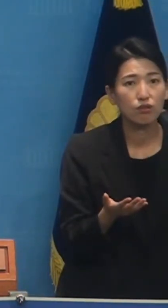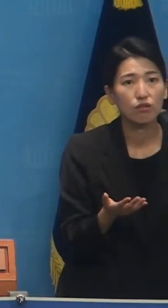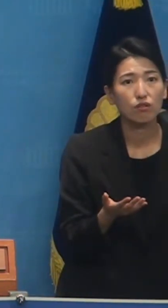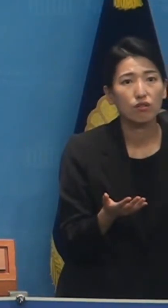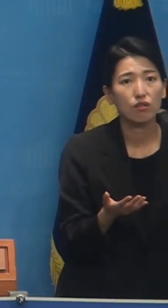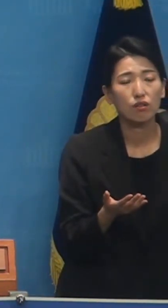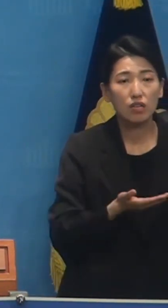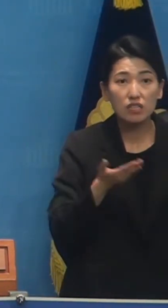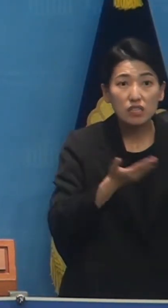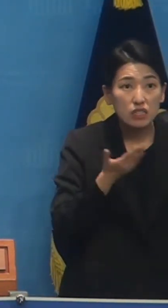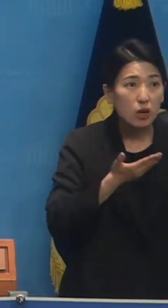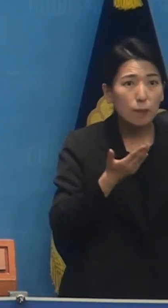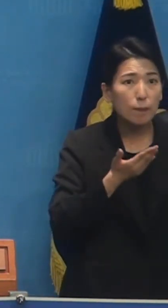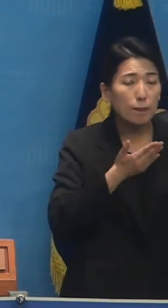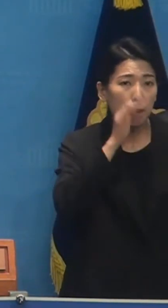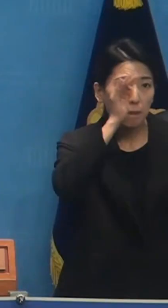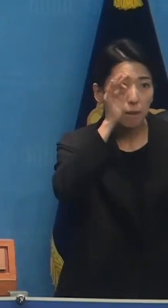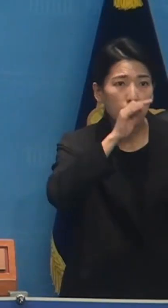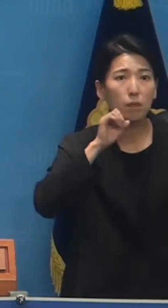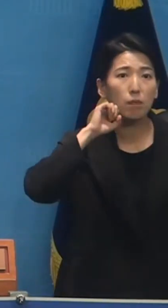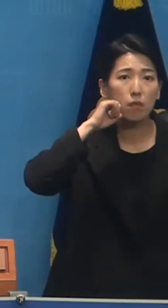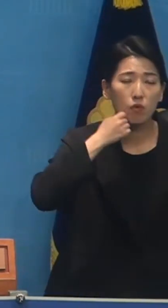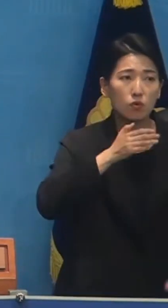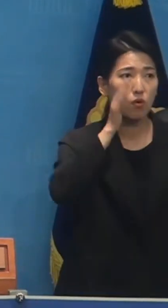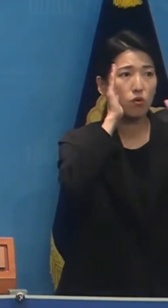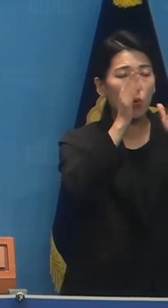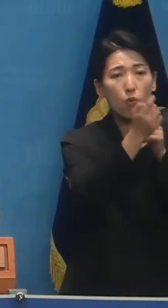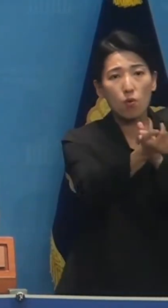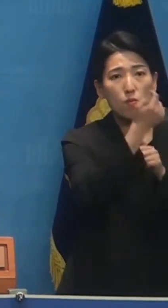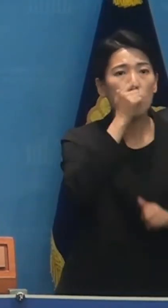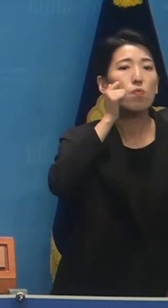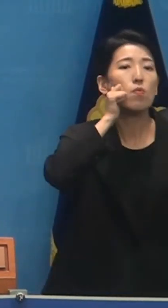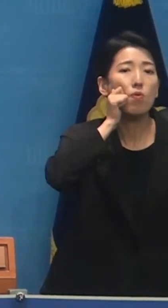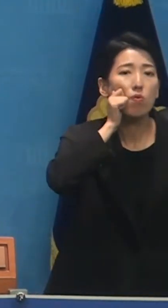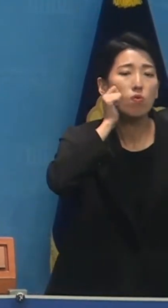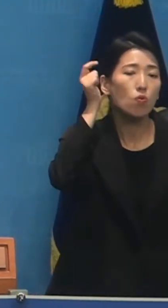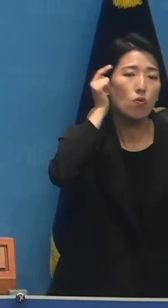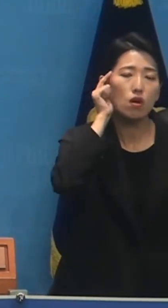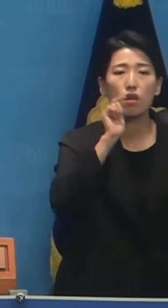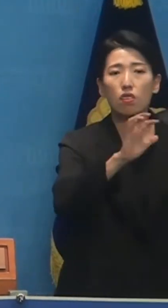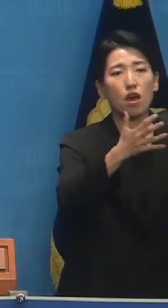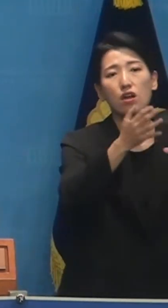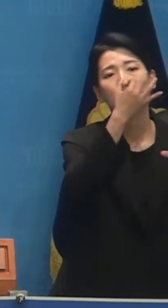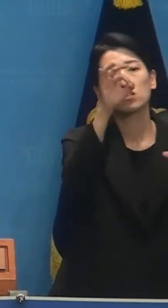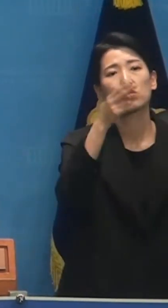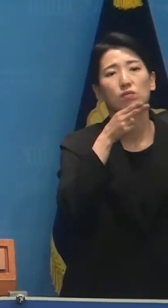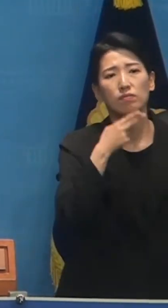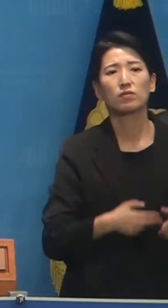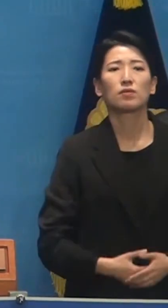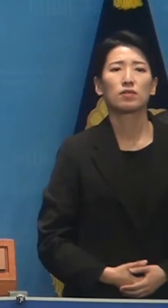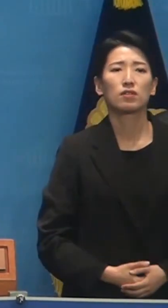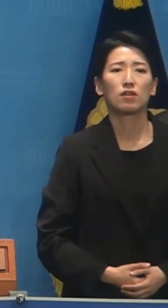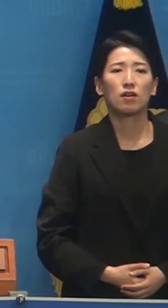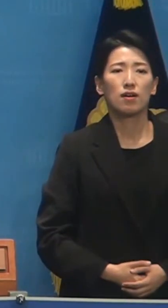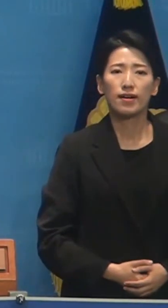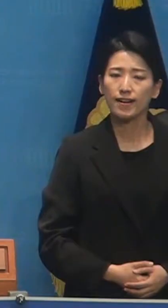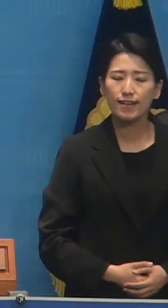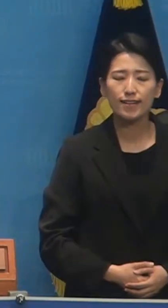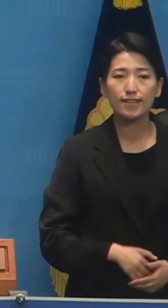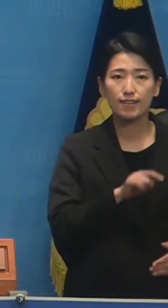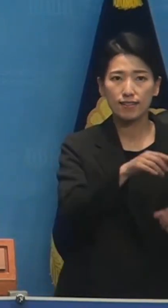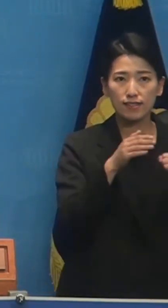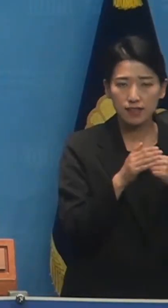선택의 기회도 제대로 얻지 못하였다. 2009년 2월 관련 법